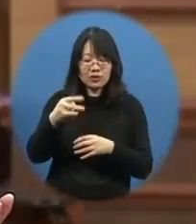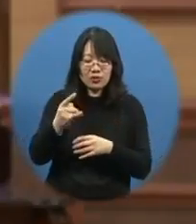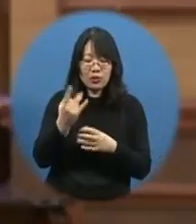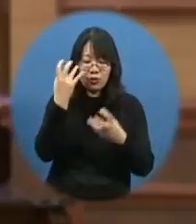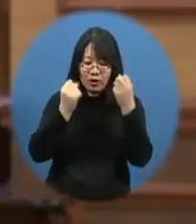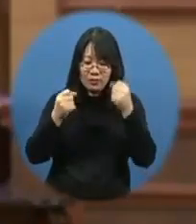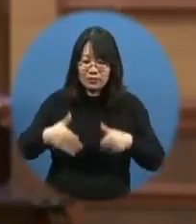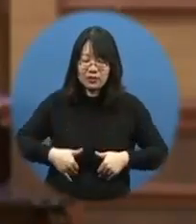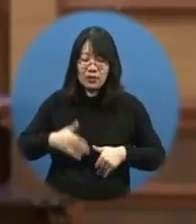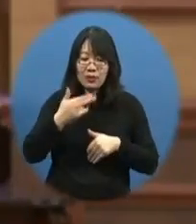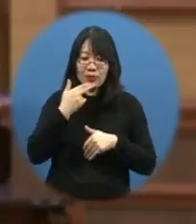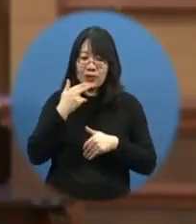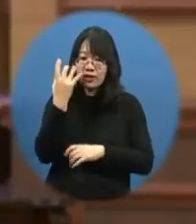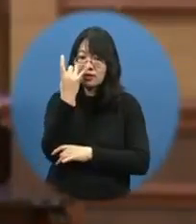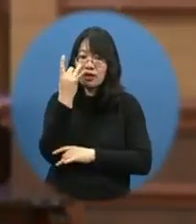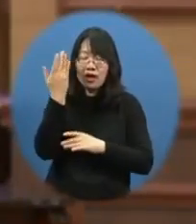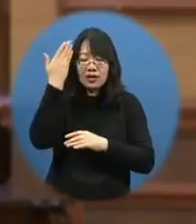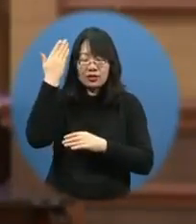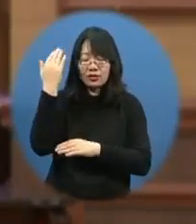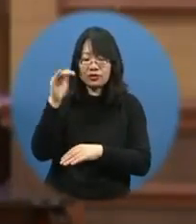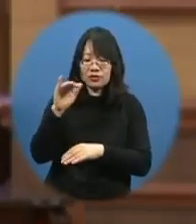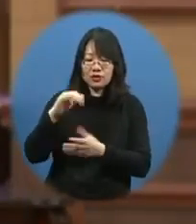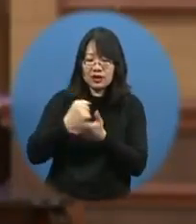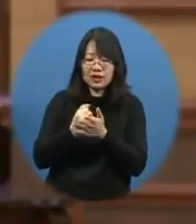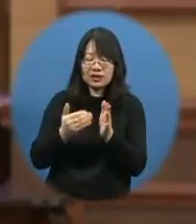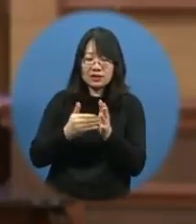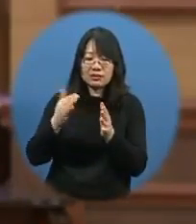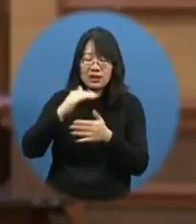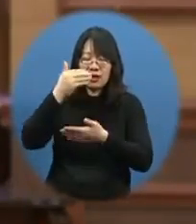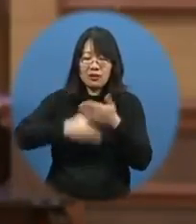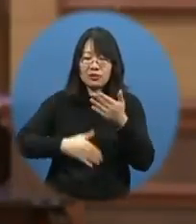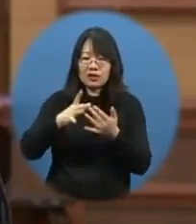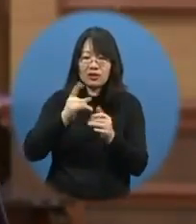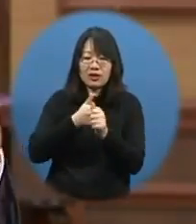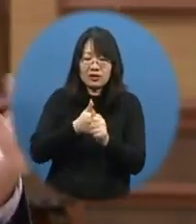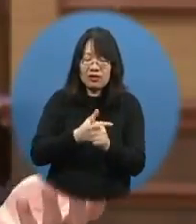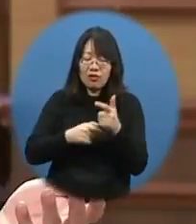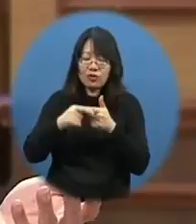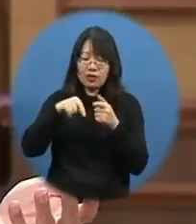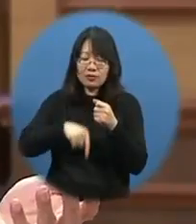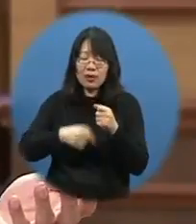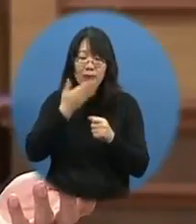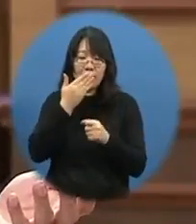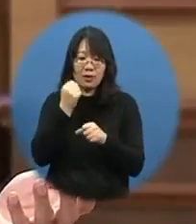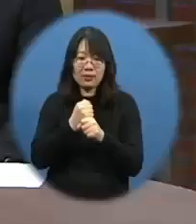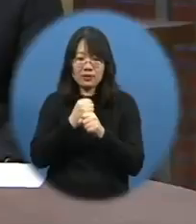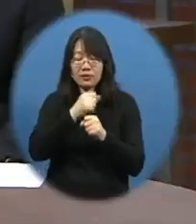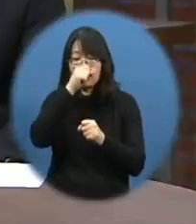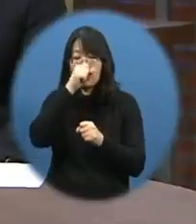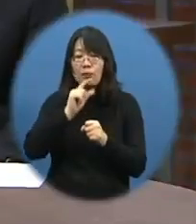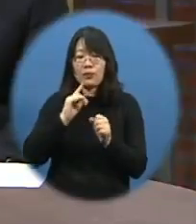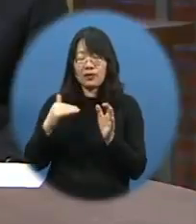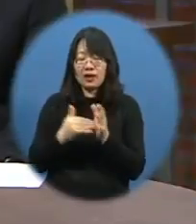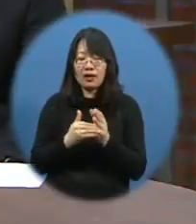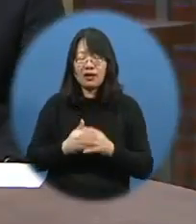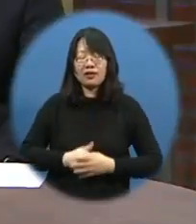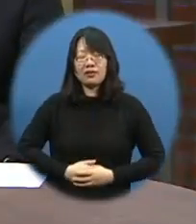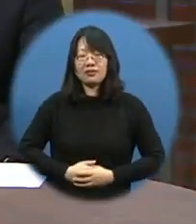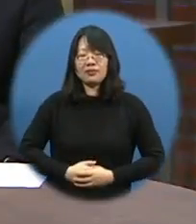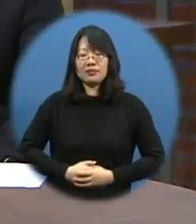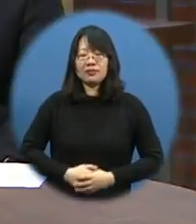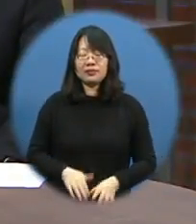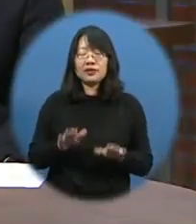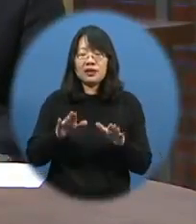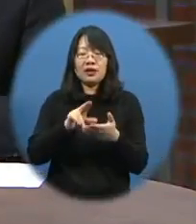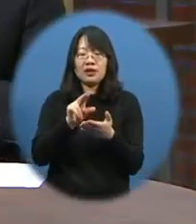거죠. 예. 그러니까 기초 학력은 갖되 나머지는 학생들이 선택에 따라서 더 심화할 수 있도록 하자. 예. 이제 그게 이